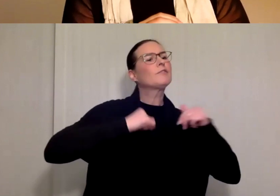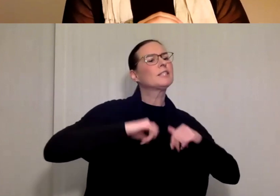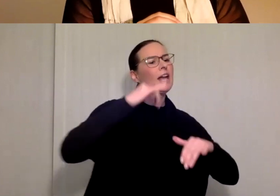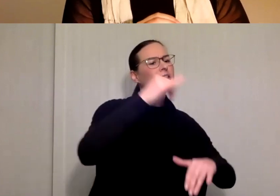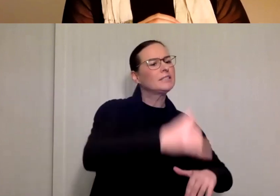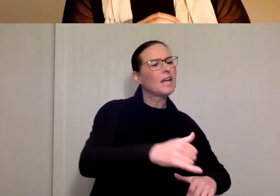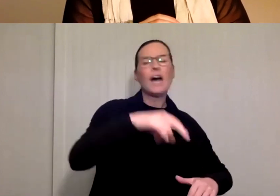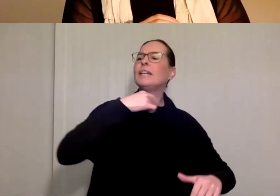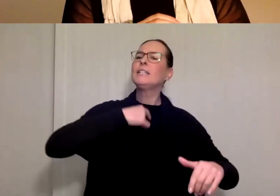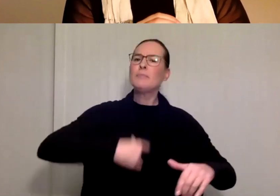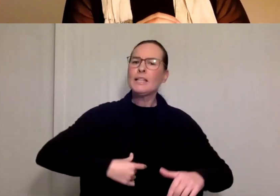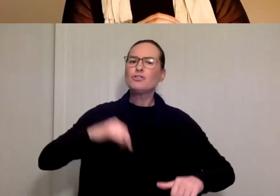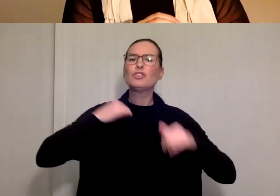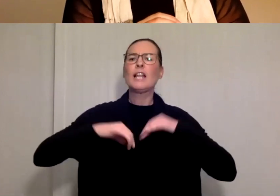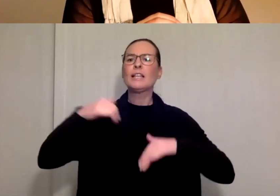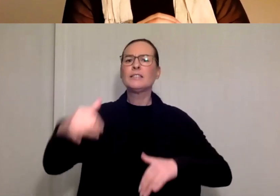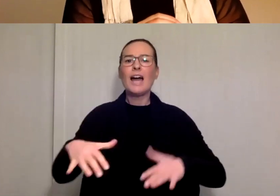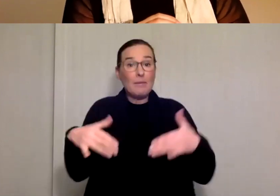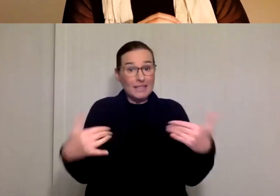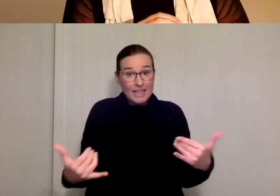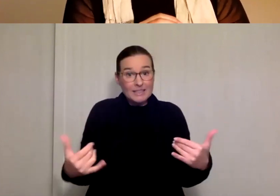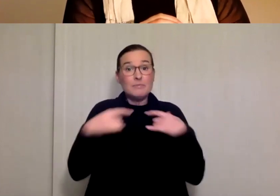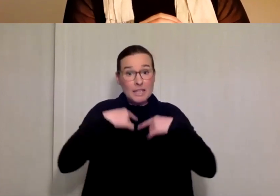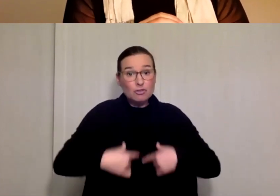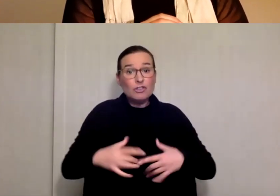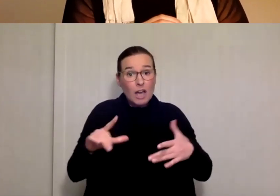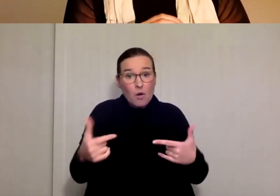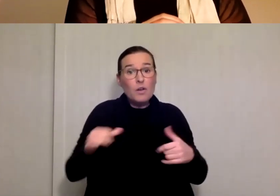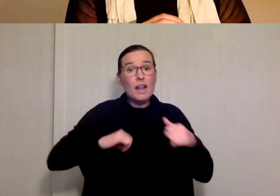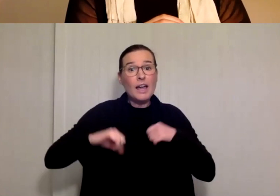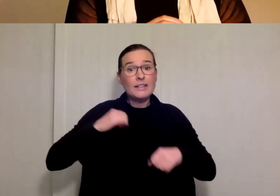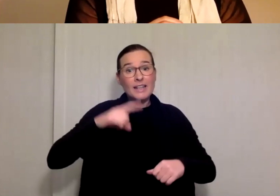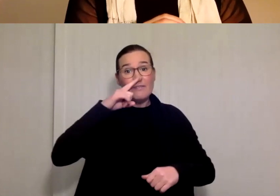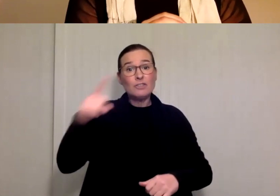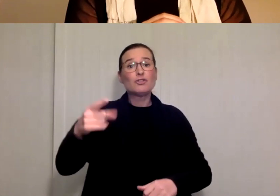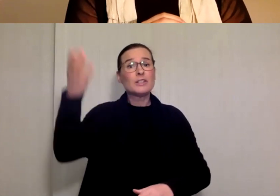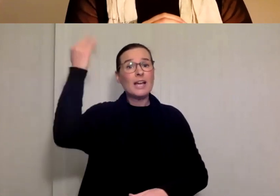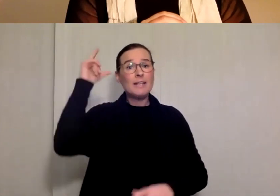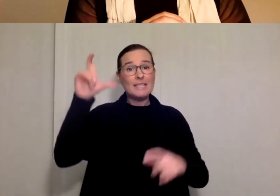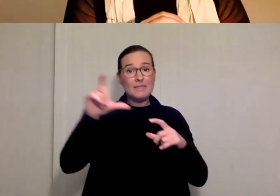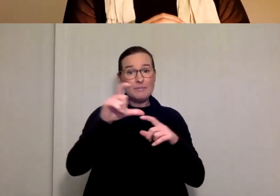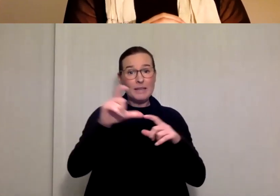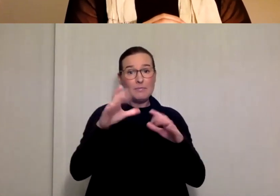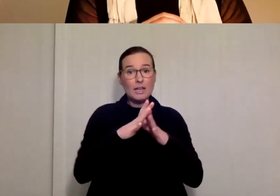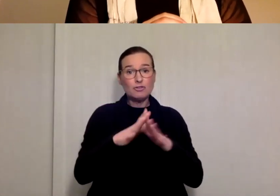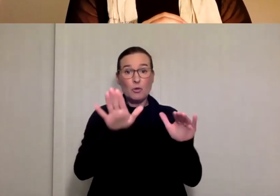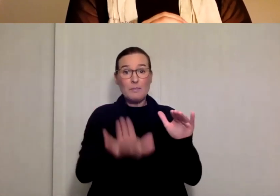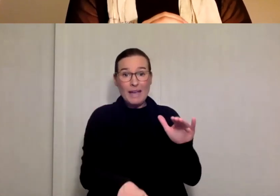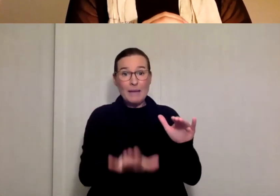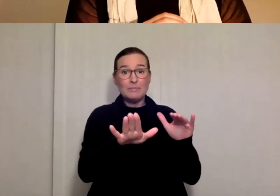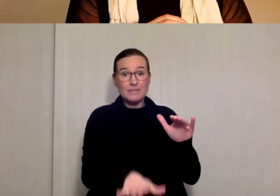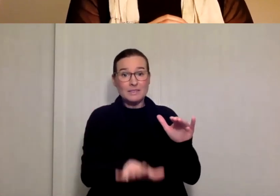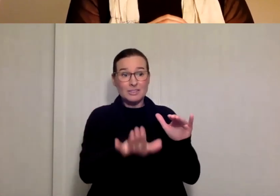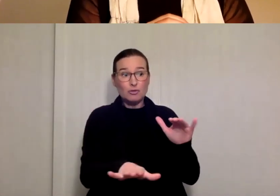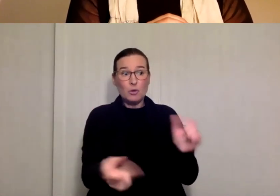Menschen leiden zu sehr. Jetzt leiden die Menschen. Hätten wir im September lokal gegengesteuert, wären wir absolut nicht, wo wir jetzt hier